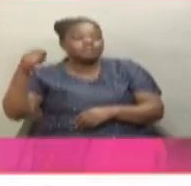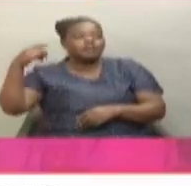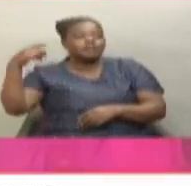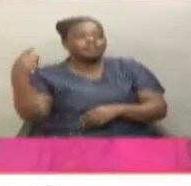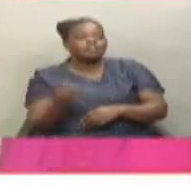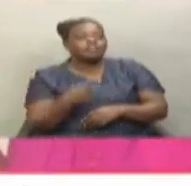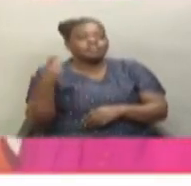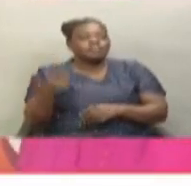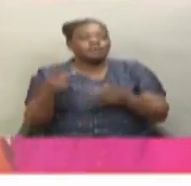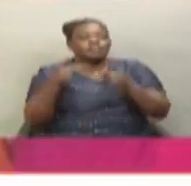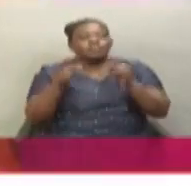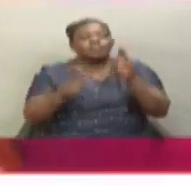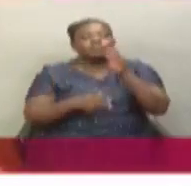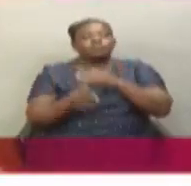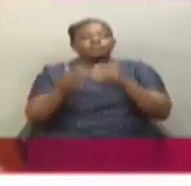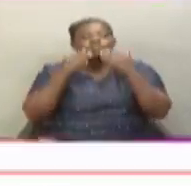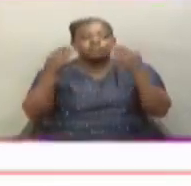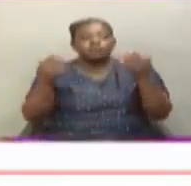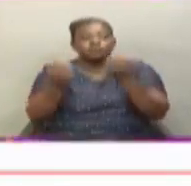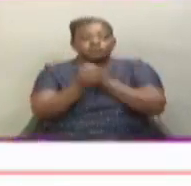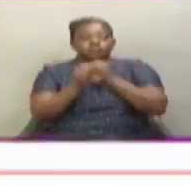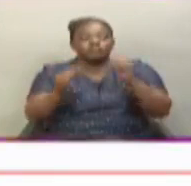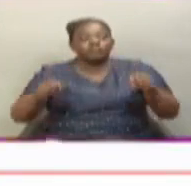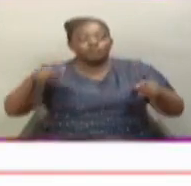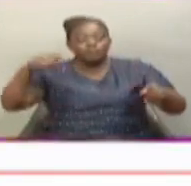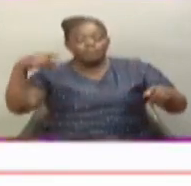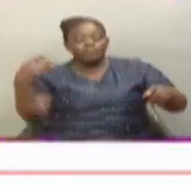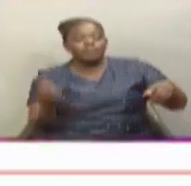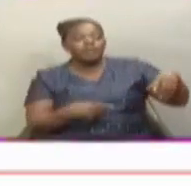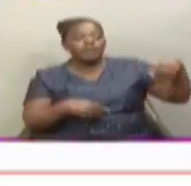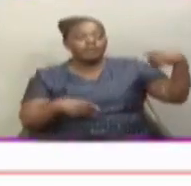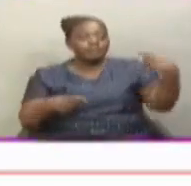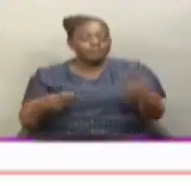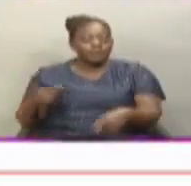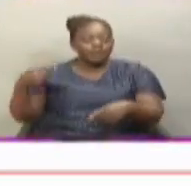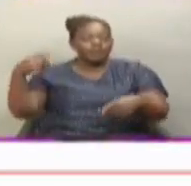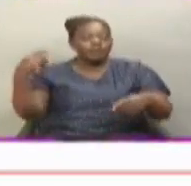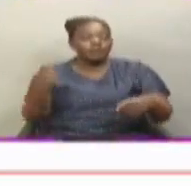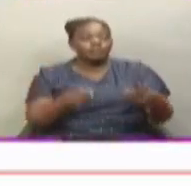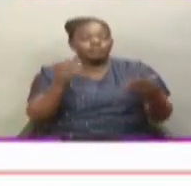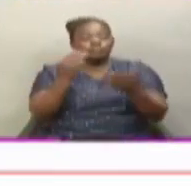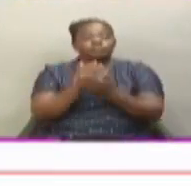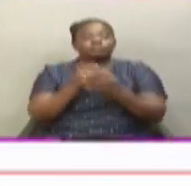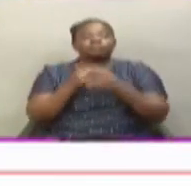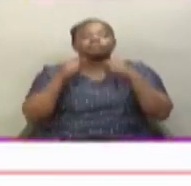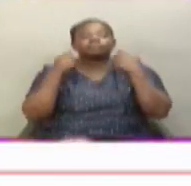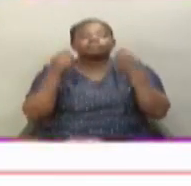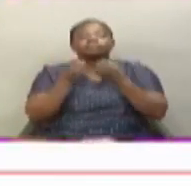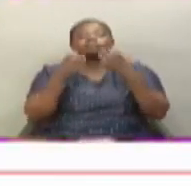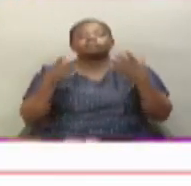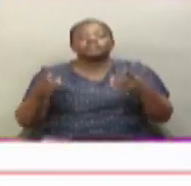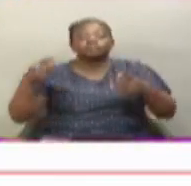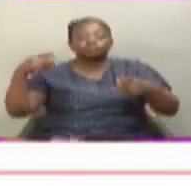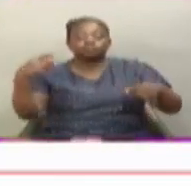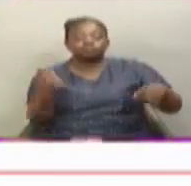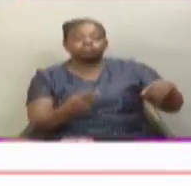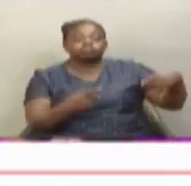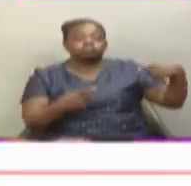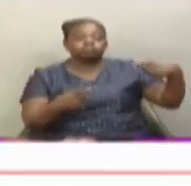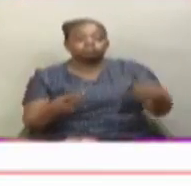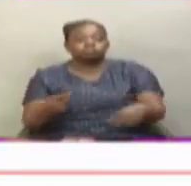naye Katonda yeewala okukuwonya emigo kubanga ababuulizi baffe bangi baakubibwa naye